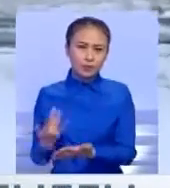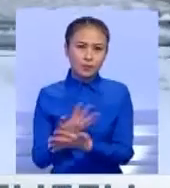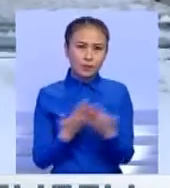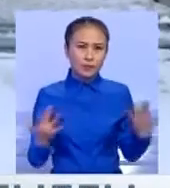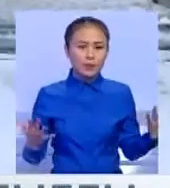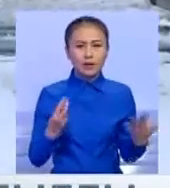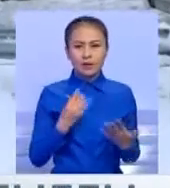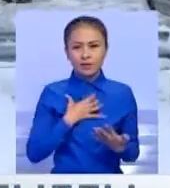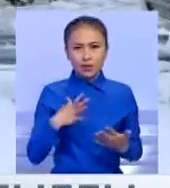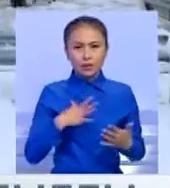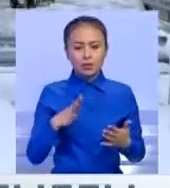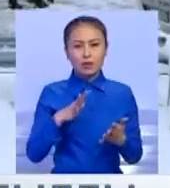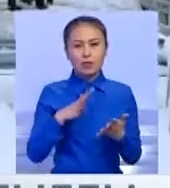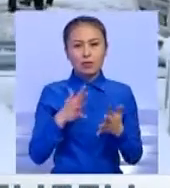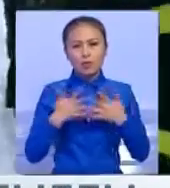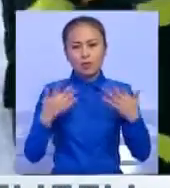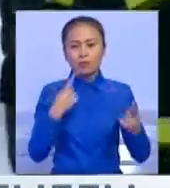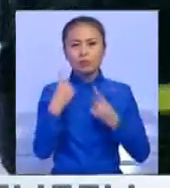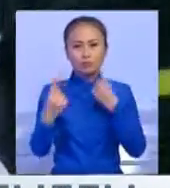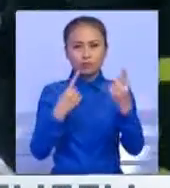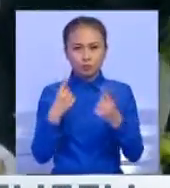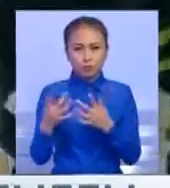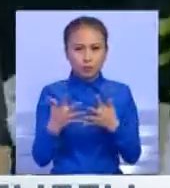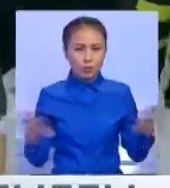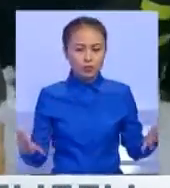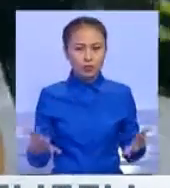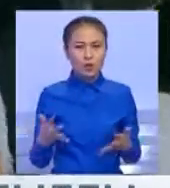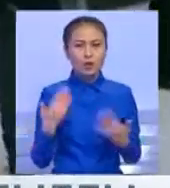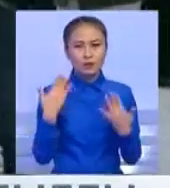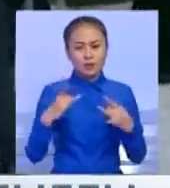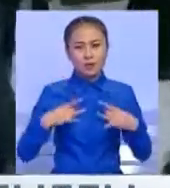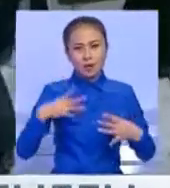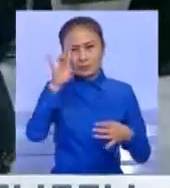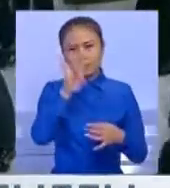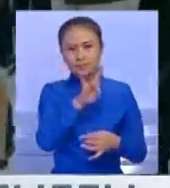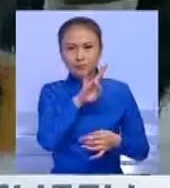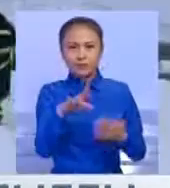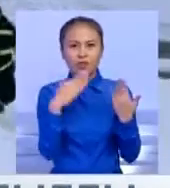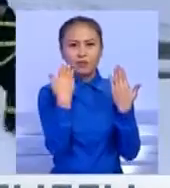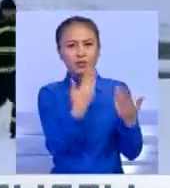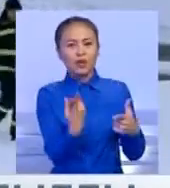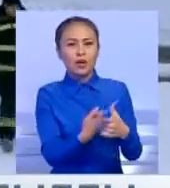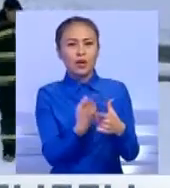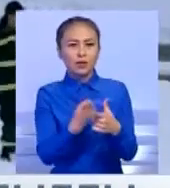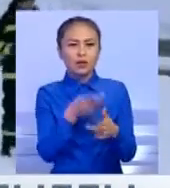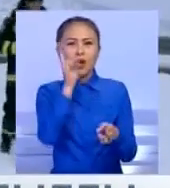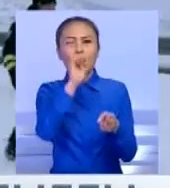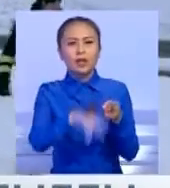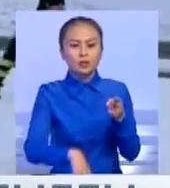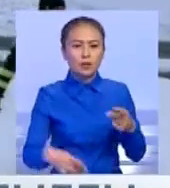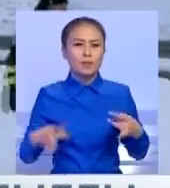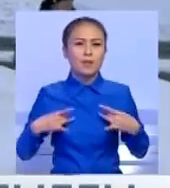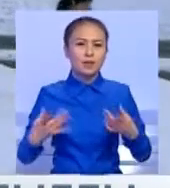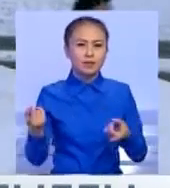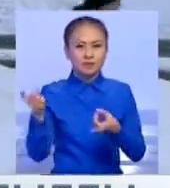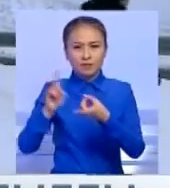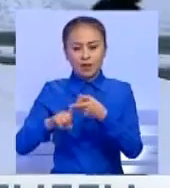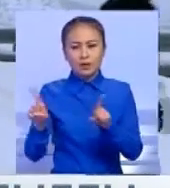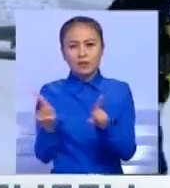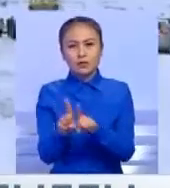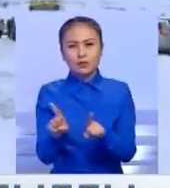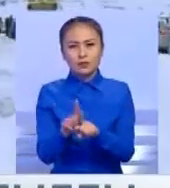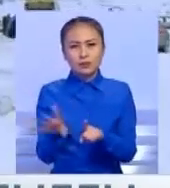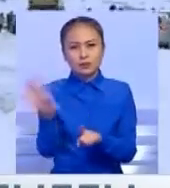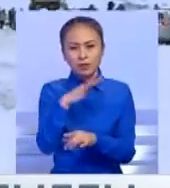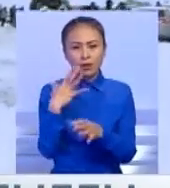маңызды болмаса ұзақ сапарға аттанбауға ескертеді. Дегенмен Рождестволық мереке күндерінің аяқталуына байланысты әрбері қатынайтындардың